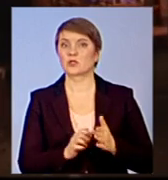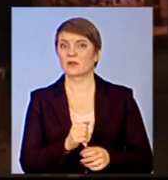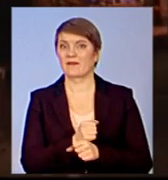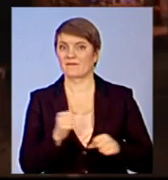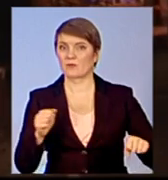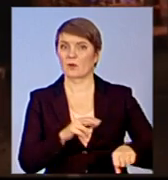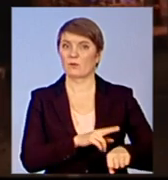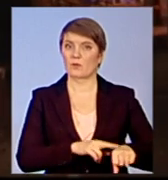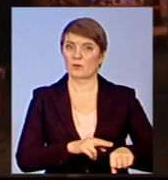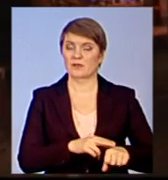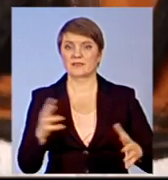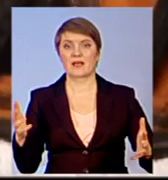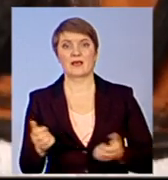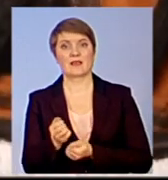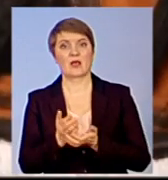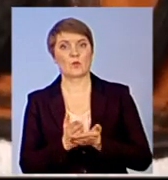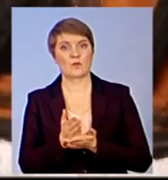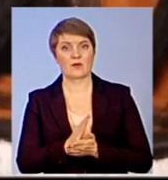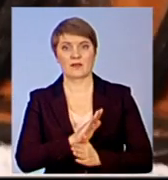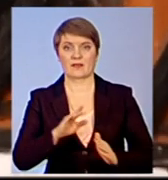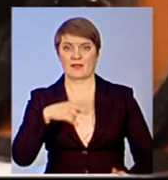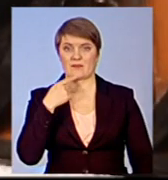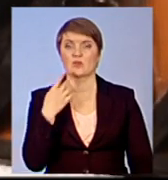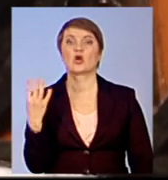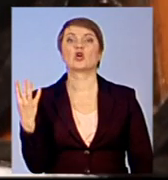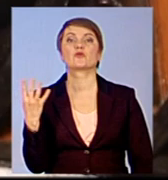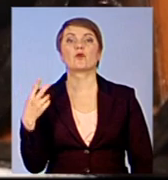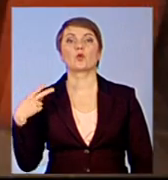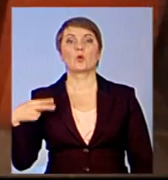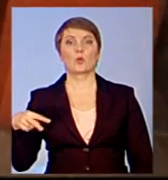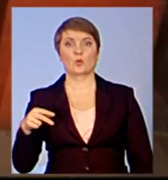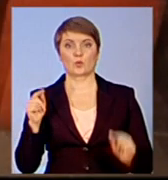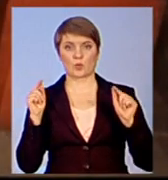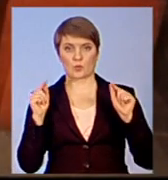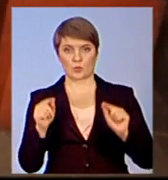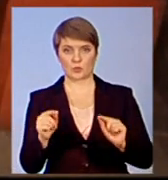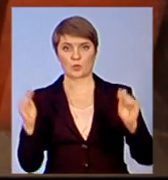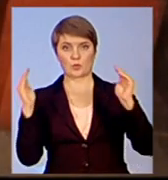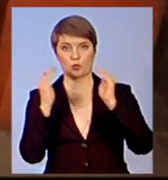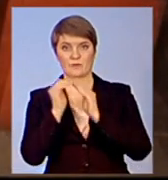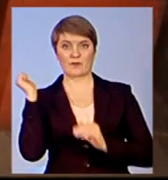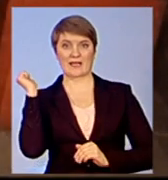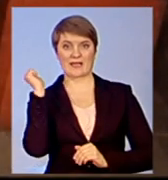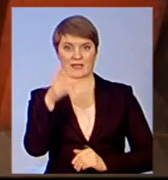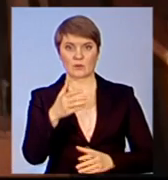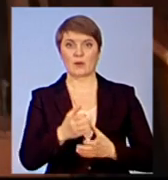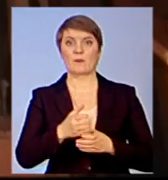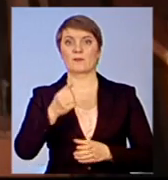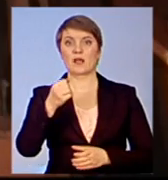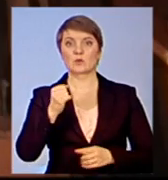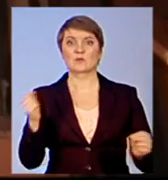та рятувальники поки що не називають. Нагадаємо, 4 лютого у цю ж будівлю кинули пляшку із запалювальною